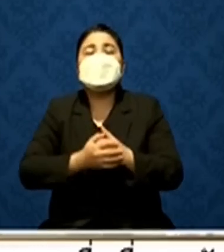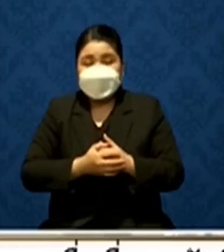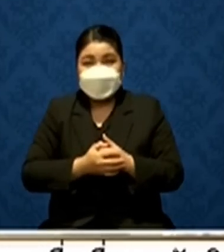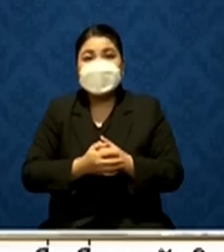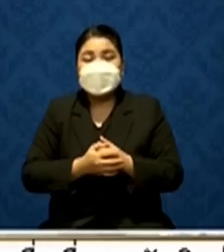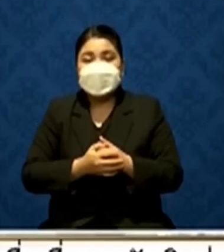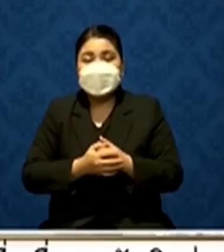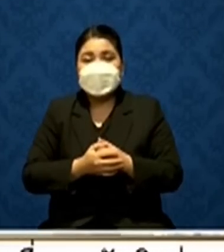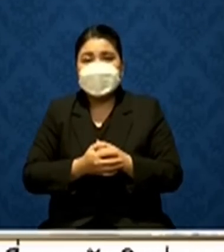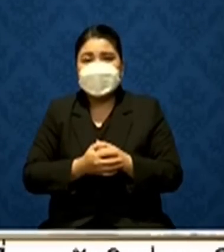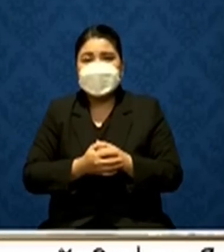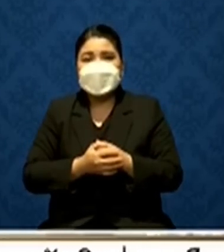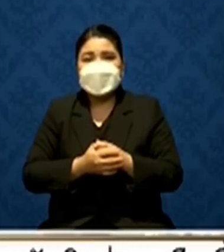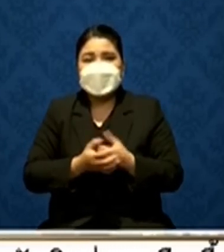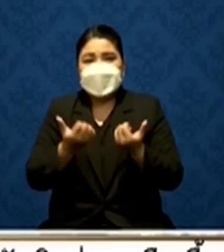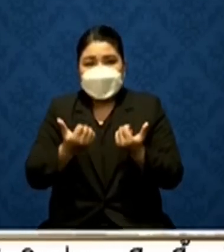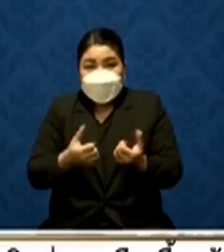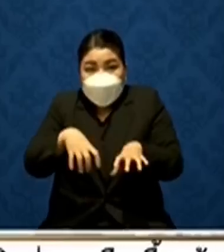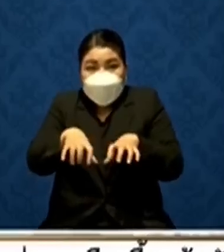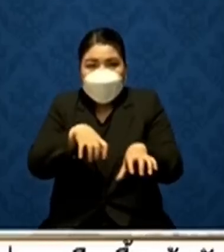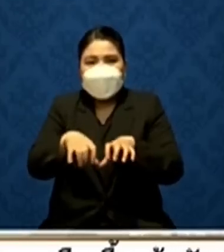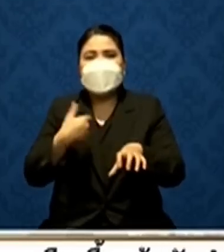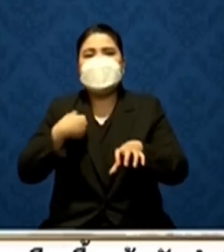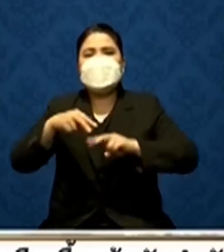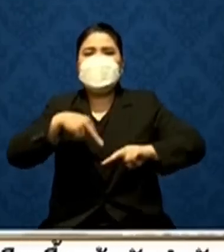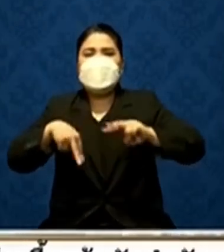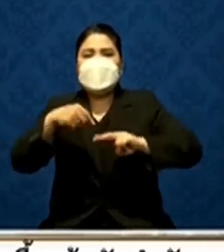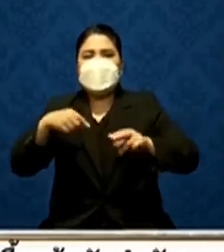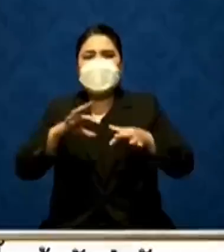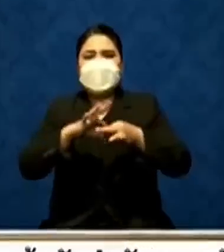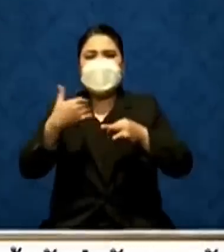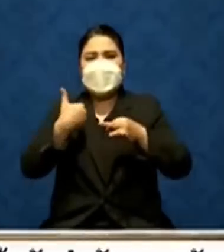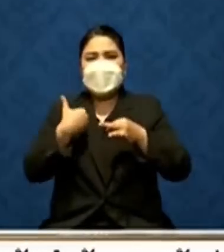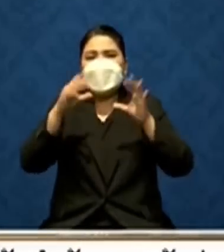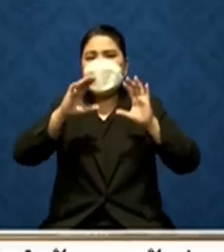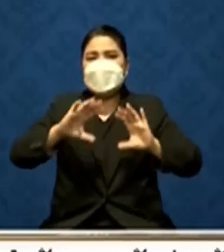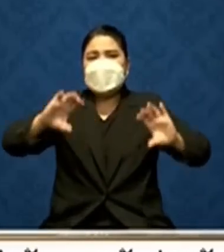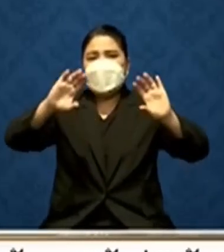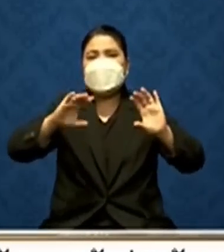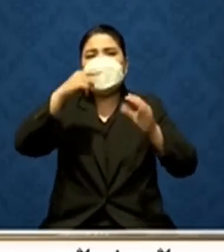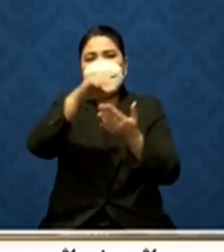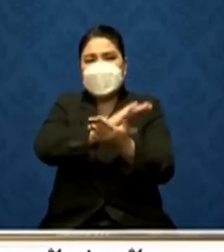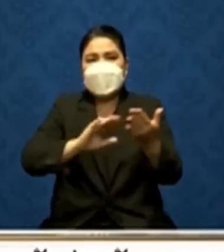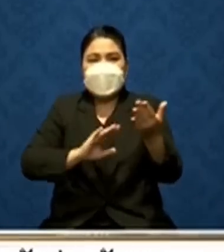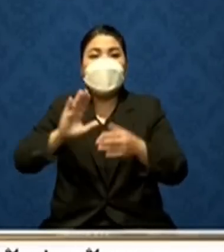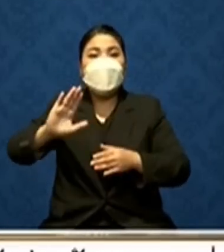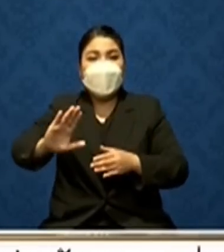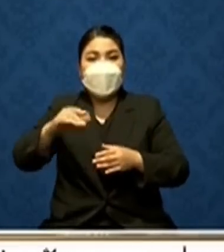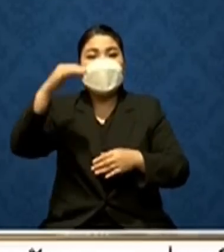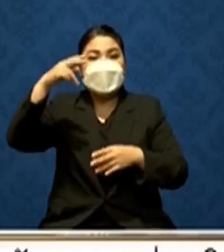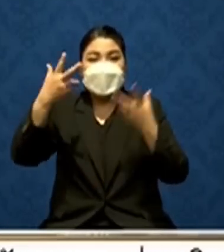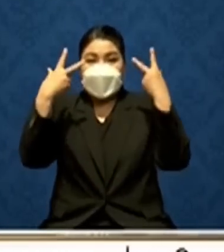กับผลการบริหารราชการแผ่นดินและพิธีกรรมต่างๆค่าของคนเด็กประยุทธ์จันทร์โอชา